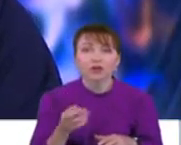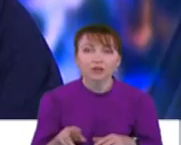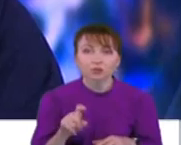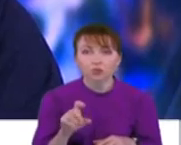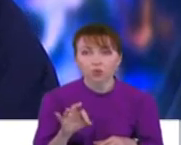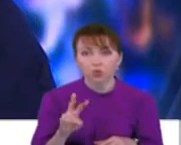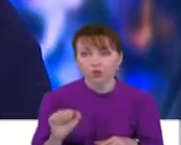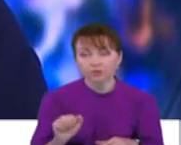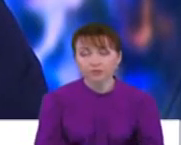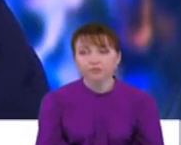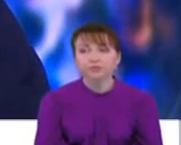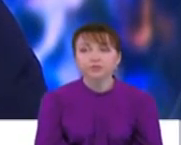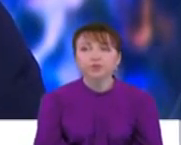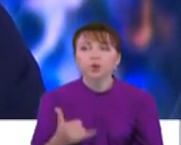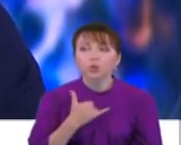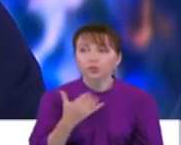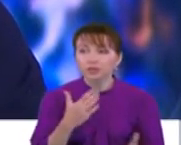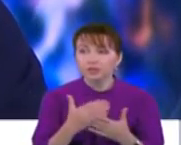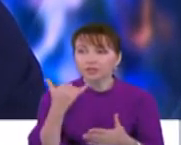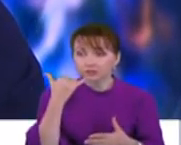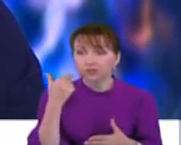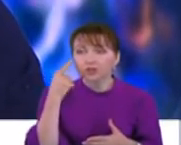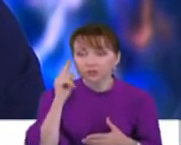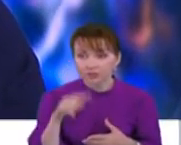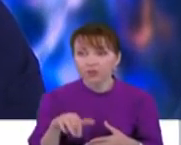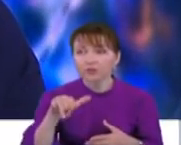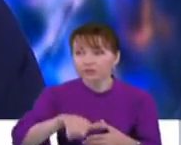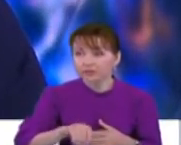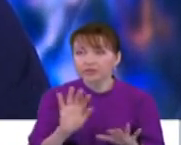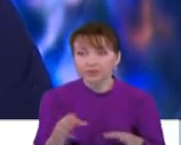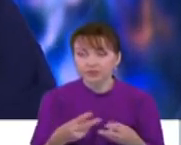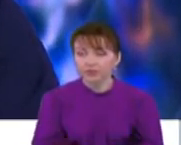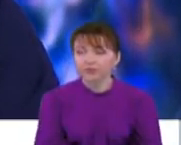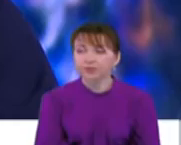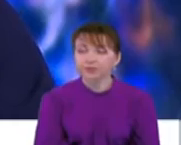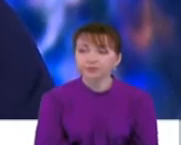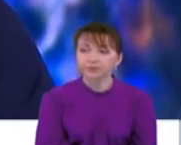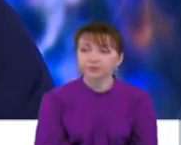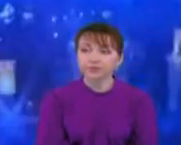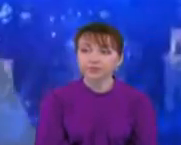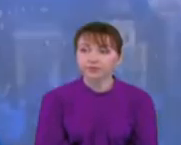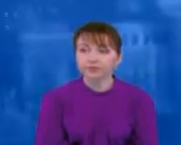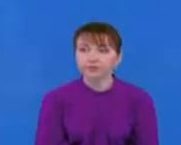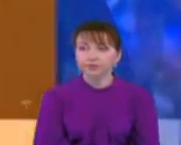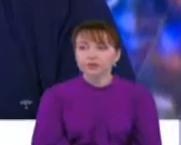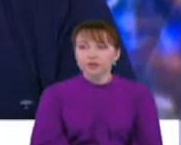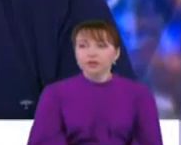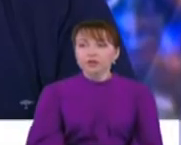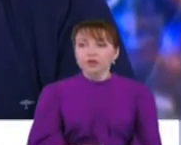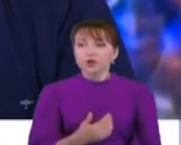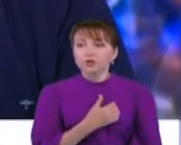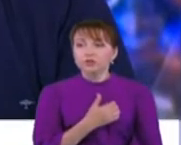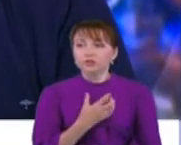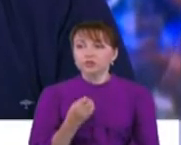додати? Все, в нас є телефонний дзвінок, шановний, я знаю, що ви є, не кладіть слухавку, зараз ми почуємо вас. Буквально я хотів